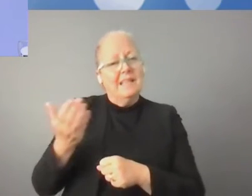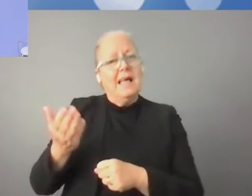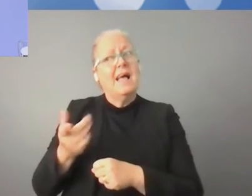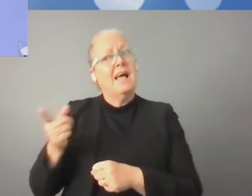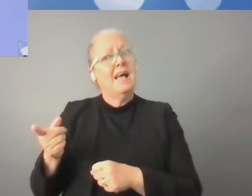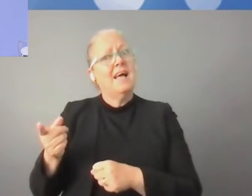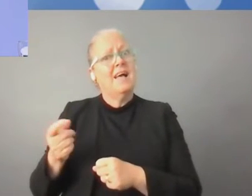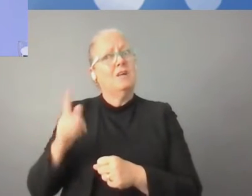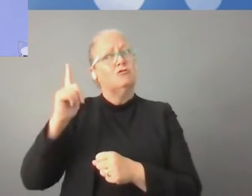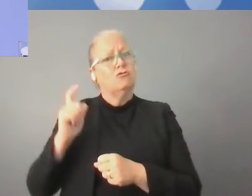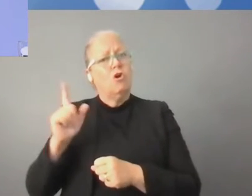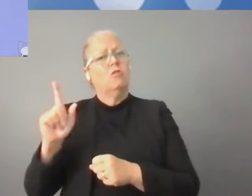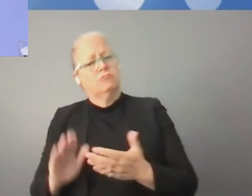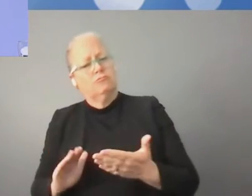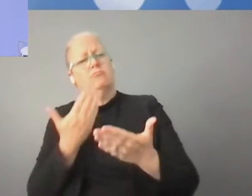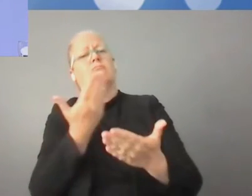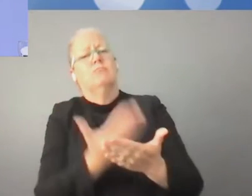сотрудников. Раньше